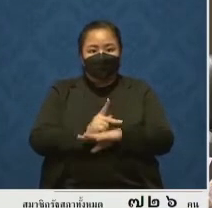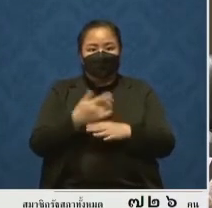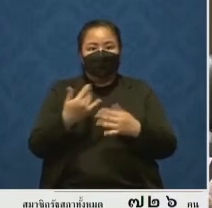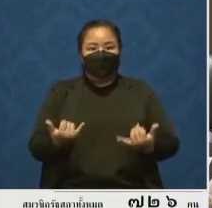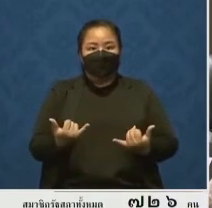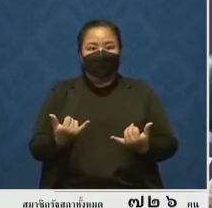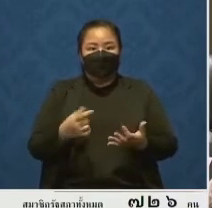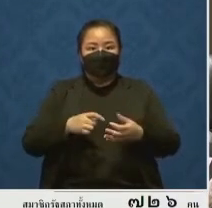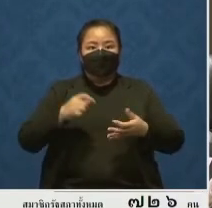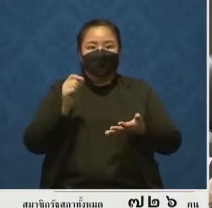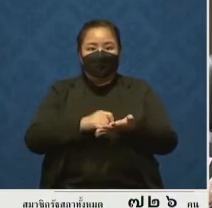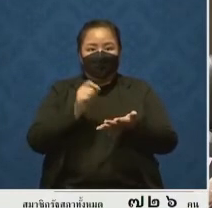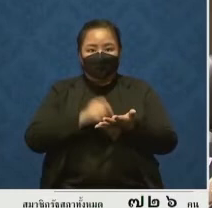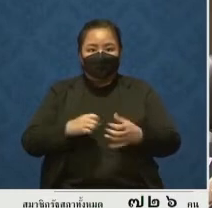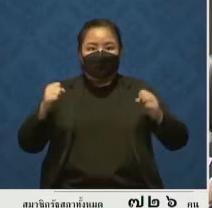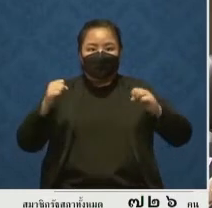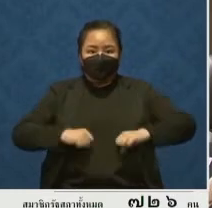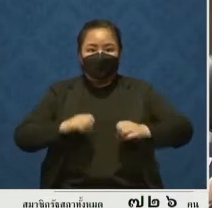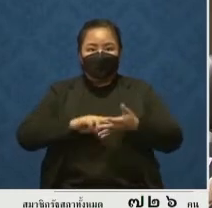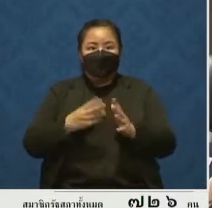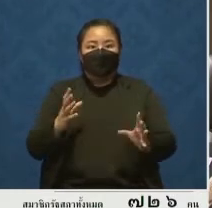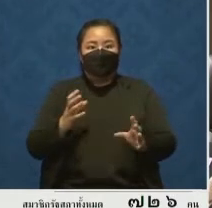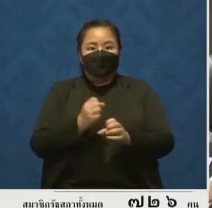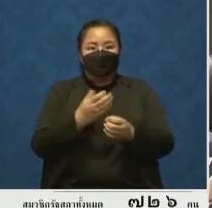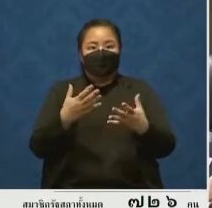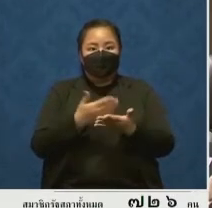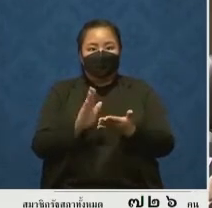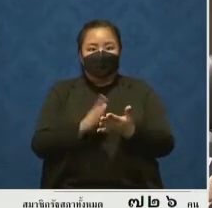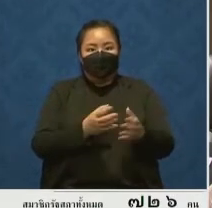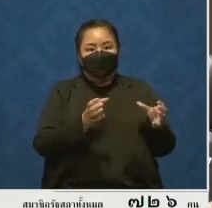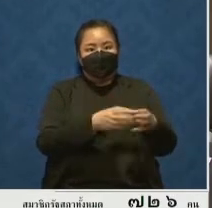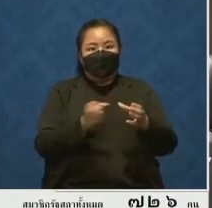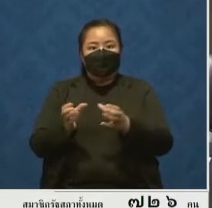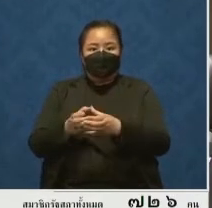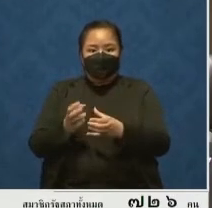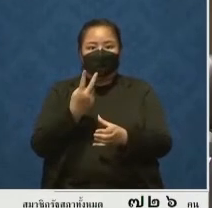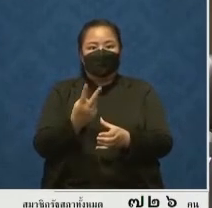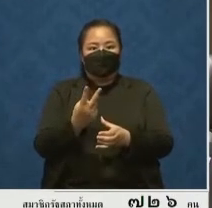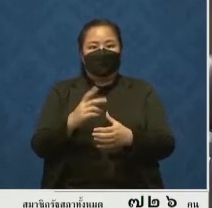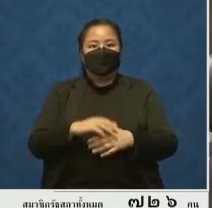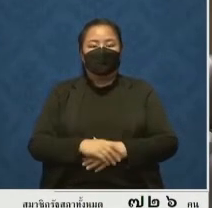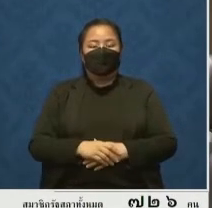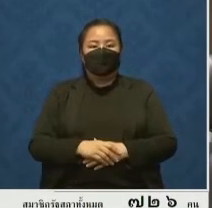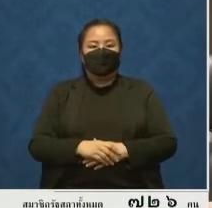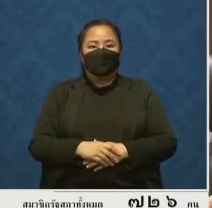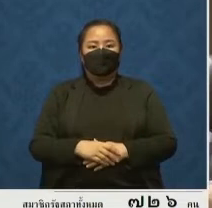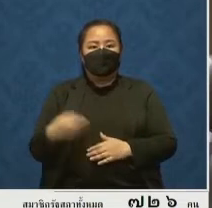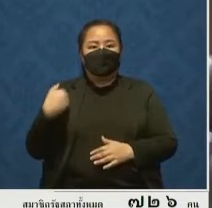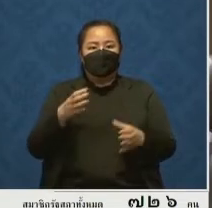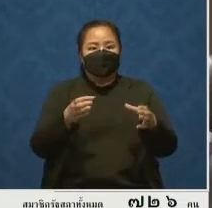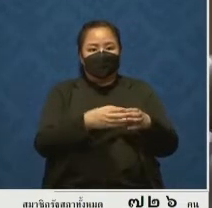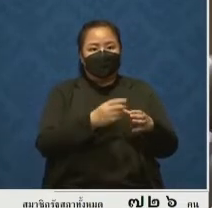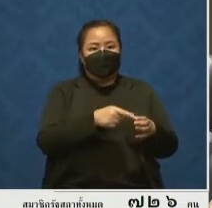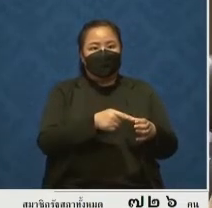านครับเพราะว่าในกลุ่มแรกนั้นเนี่ยคือกลุ่มของที่มีการแปรติโดยท่านสามารถแก้วมีชัยท่